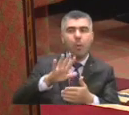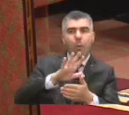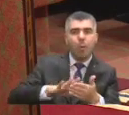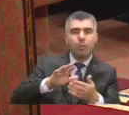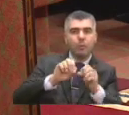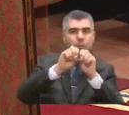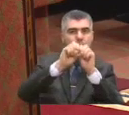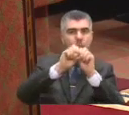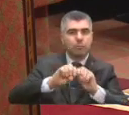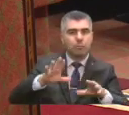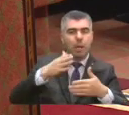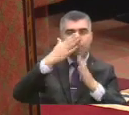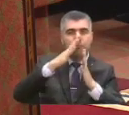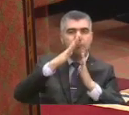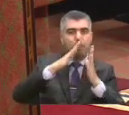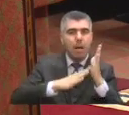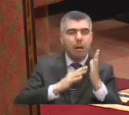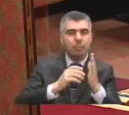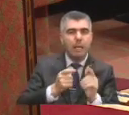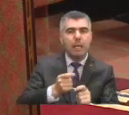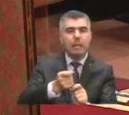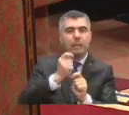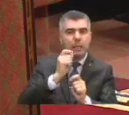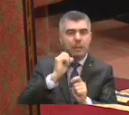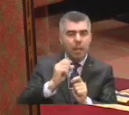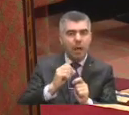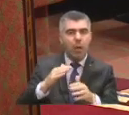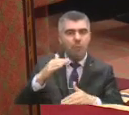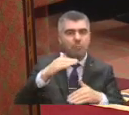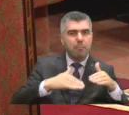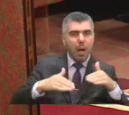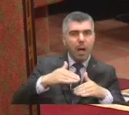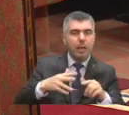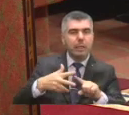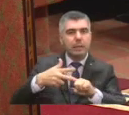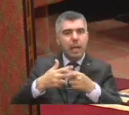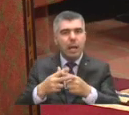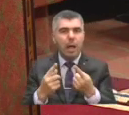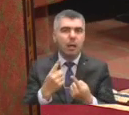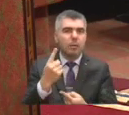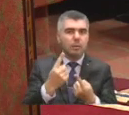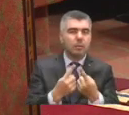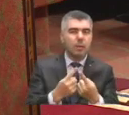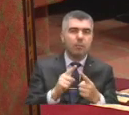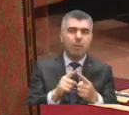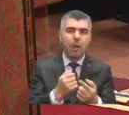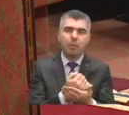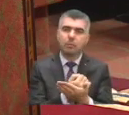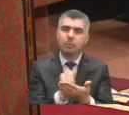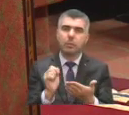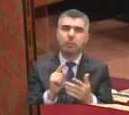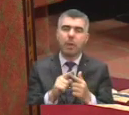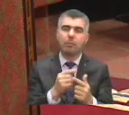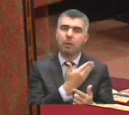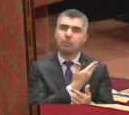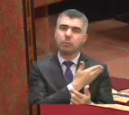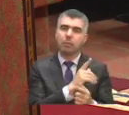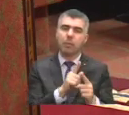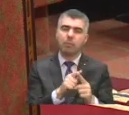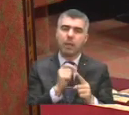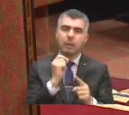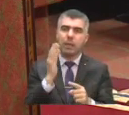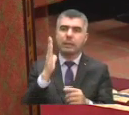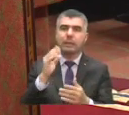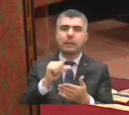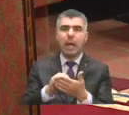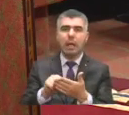فروعها سواء في الصيد التقليدي أو الساحلي أو الصيد الصناعي، فهي معفاة من الواجبات والرسوم طبقا لمقتضيات